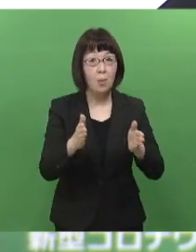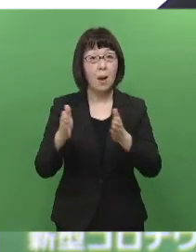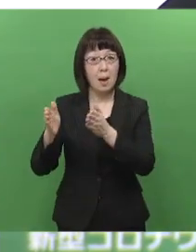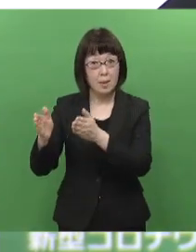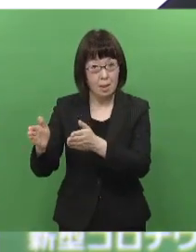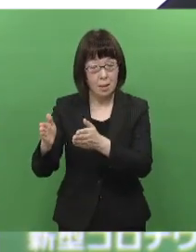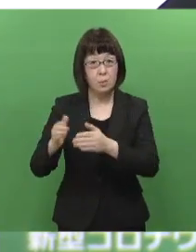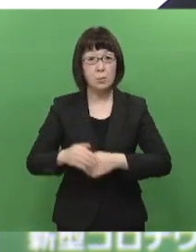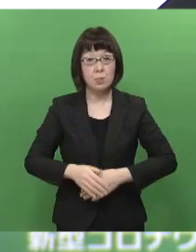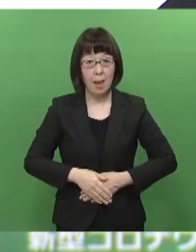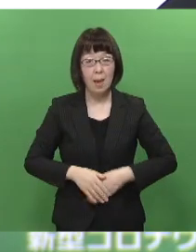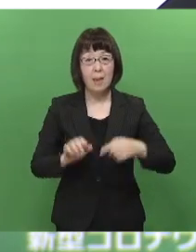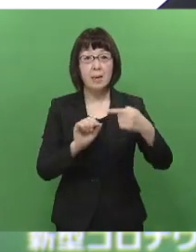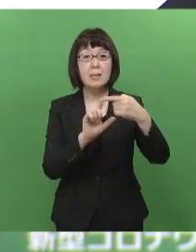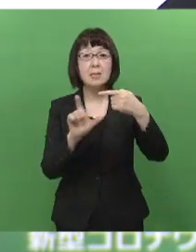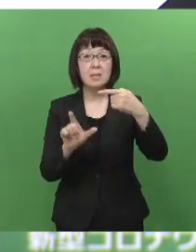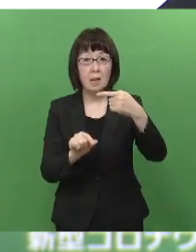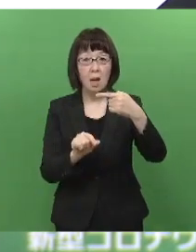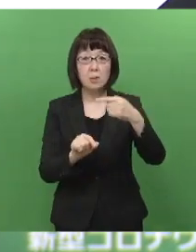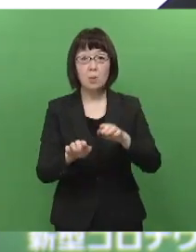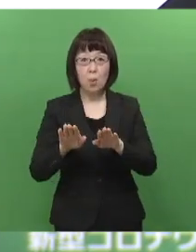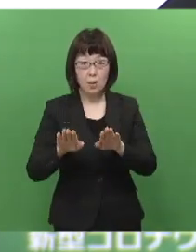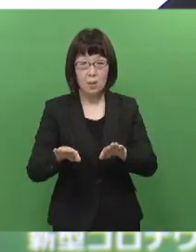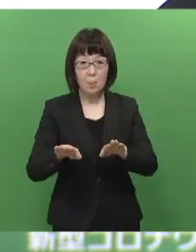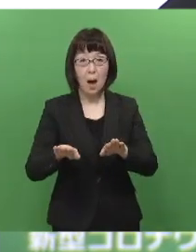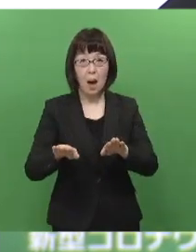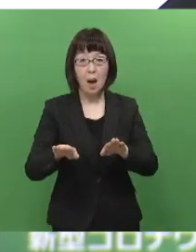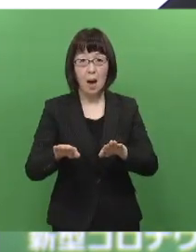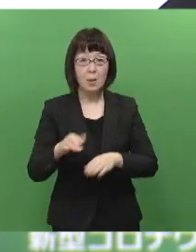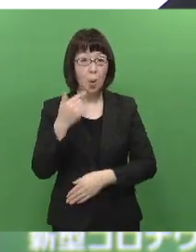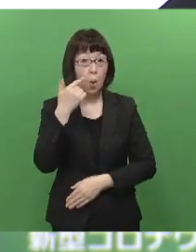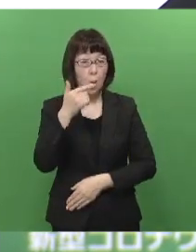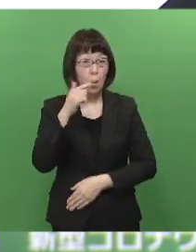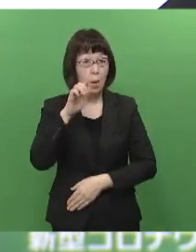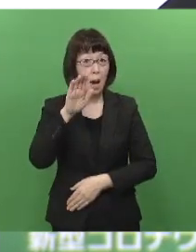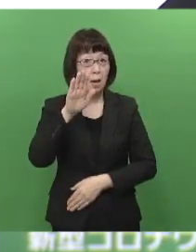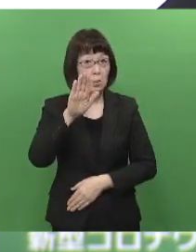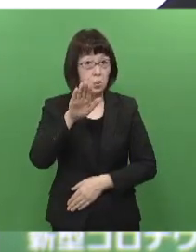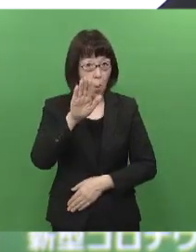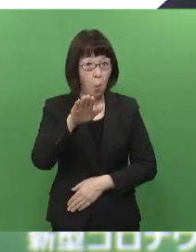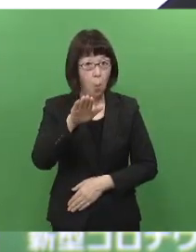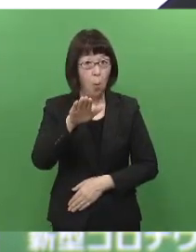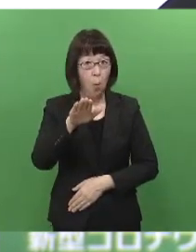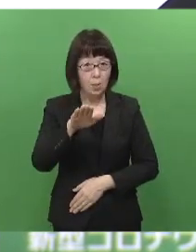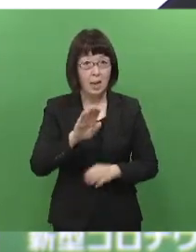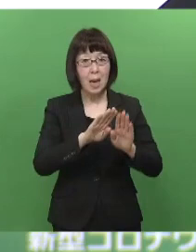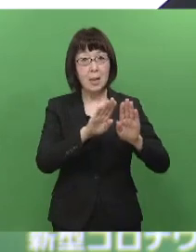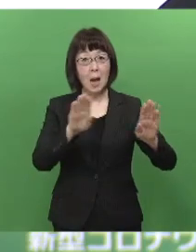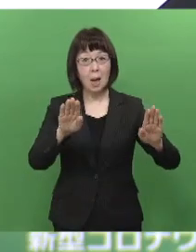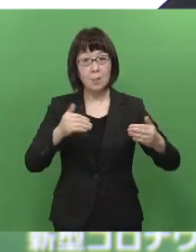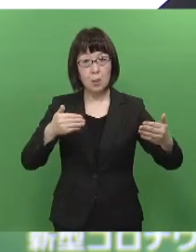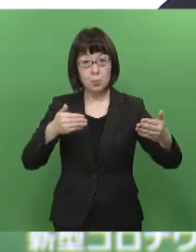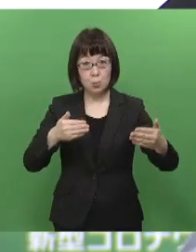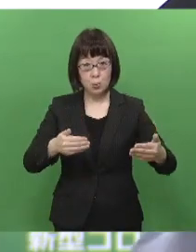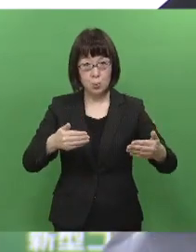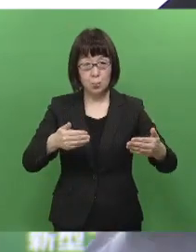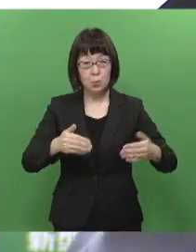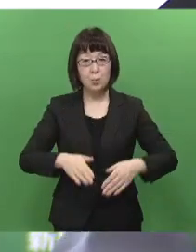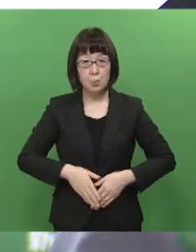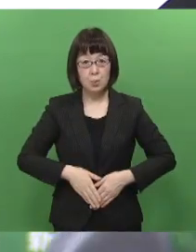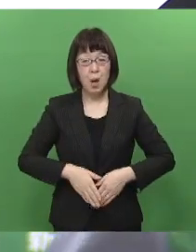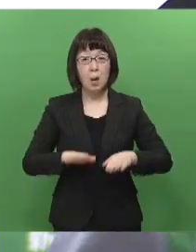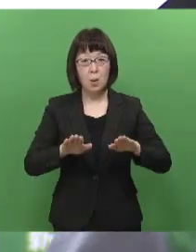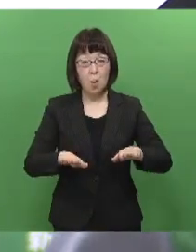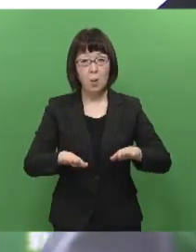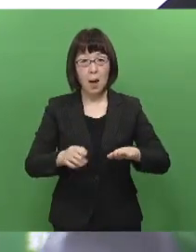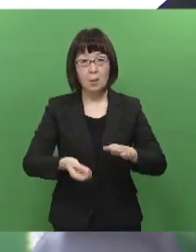で、開催までオリンピックの開幕まで半年を迎えますが、この、まあ、宣言下においてこう冷え込んだ